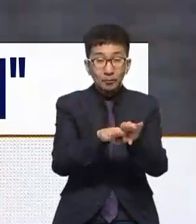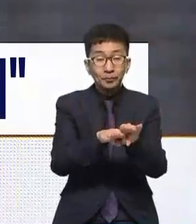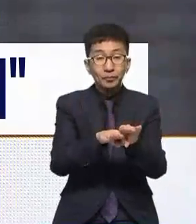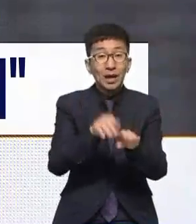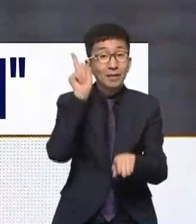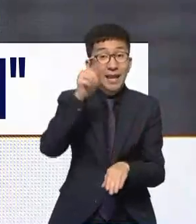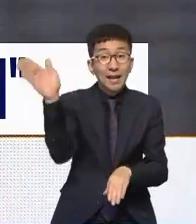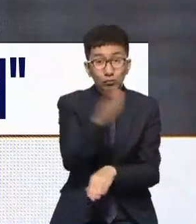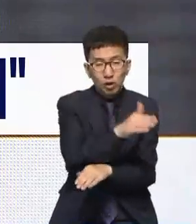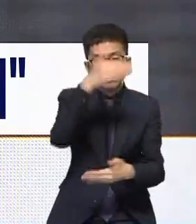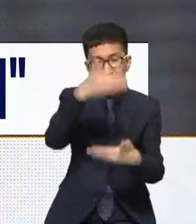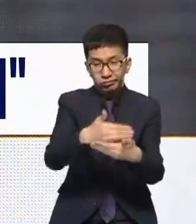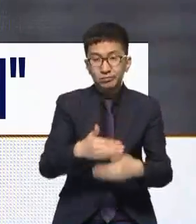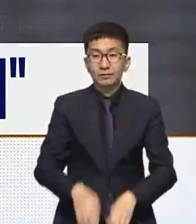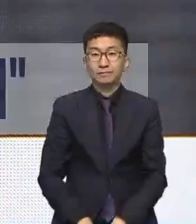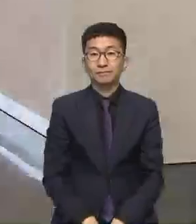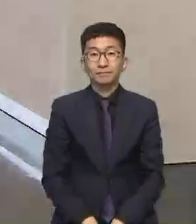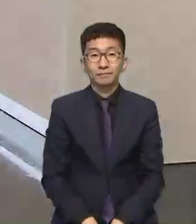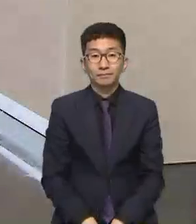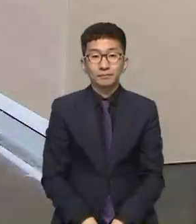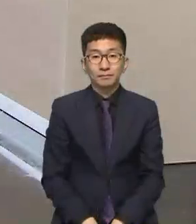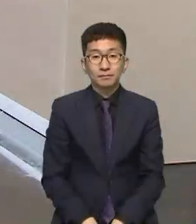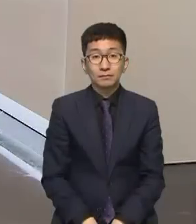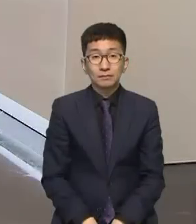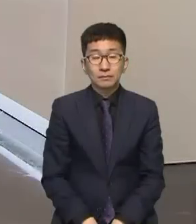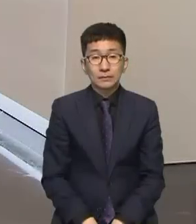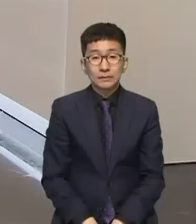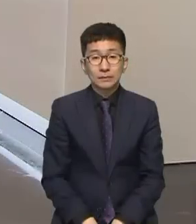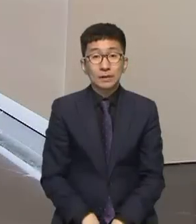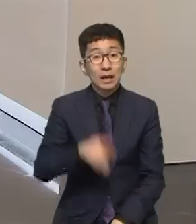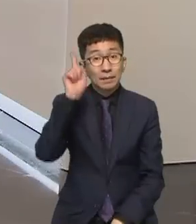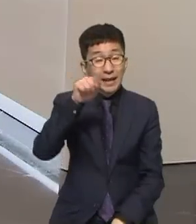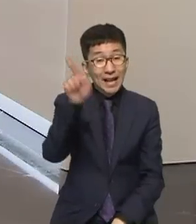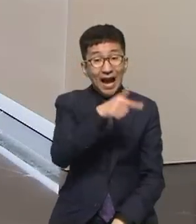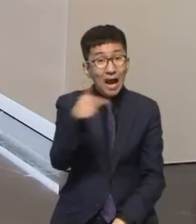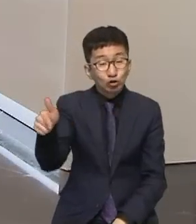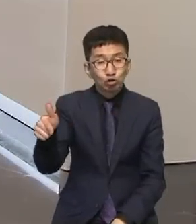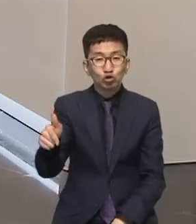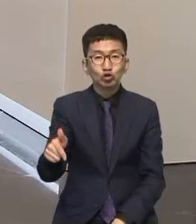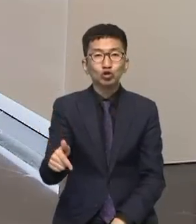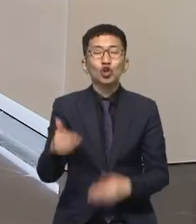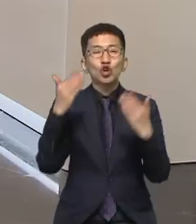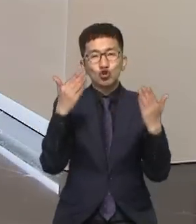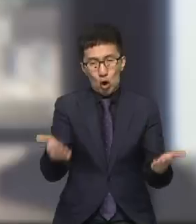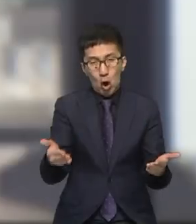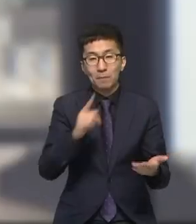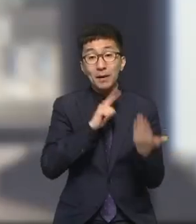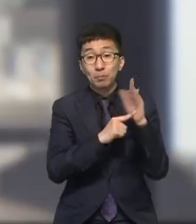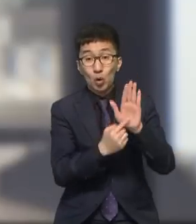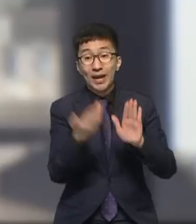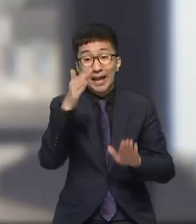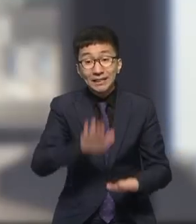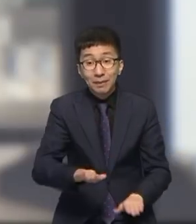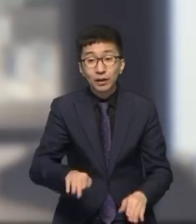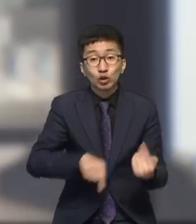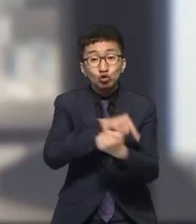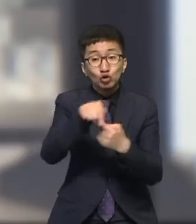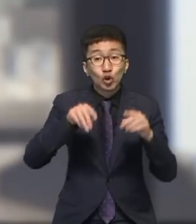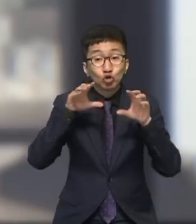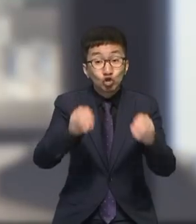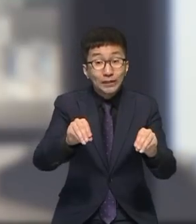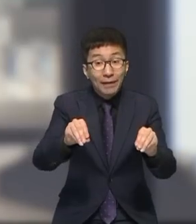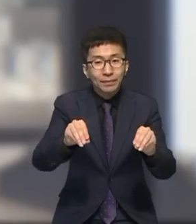내일부터 운영이 중단됩니다. 백화점에서는 내일 하루 자체 휴무 의사를 밝혔지만 운영 중단은